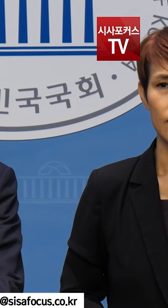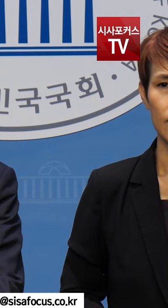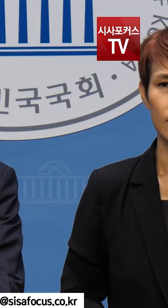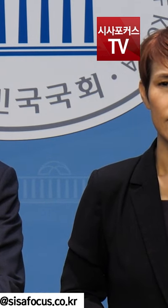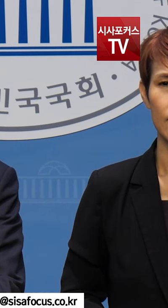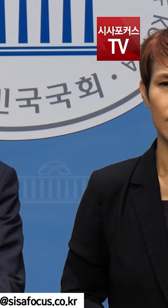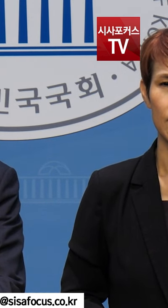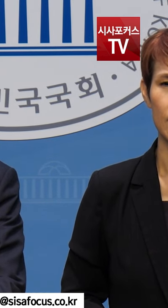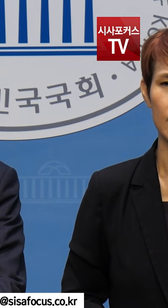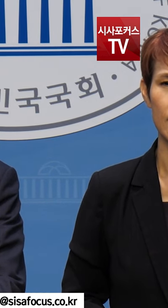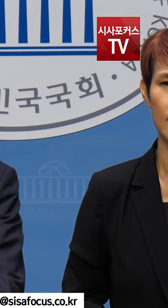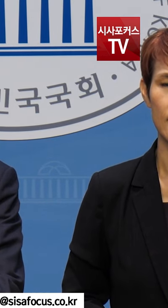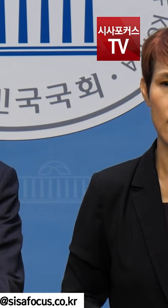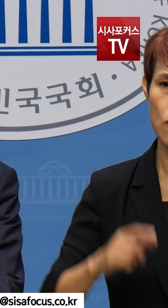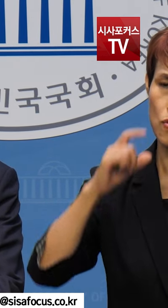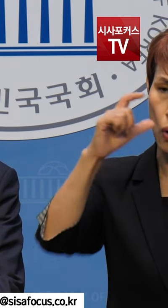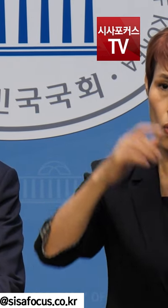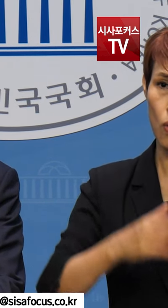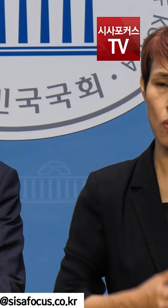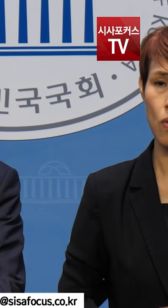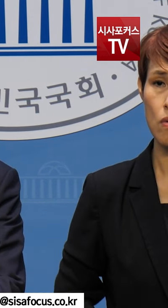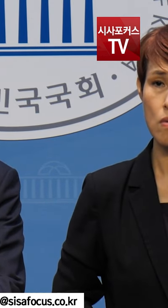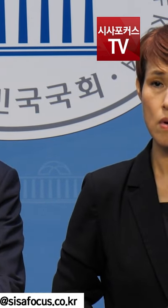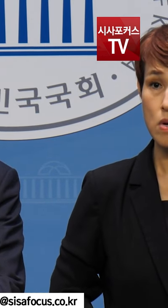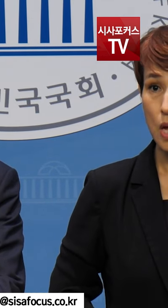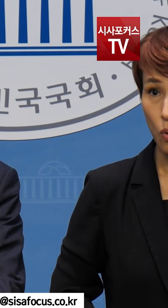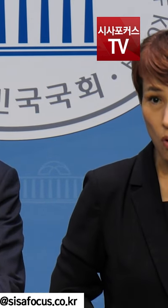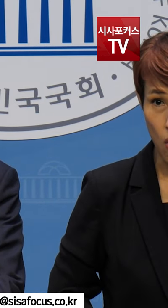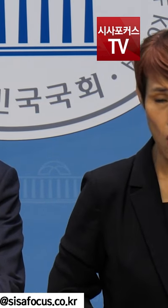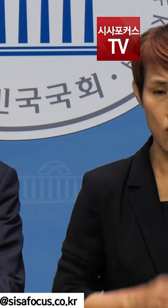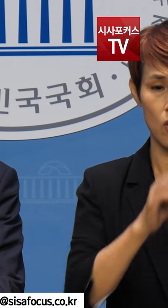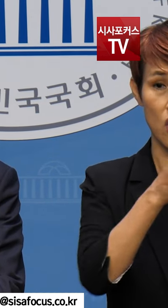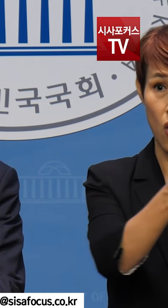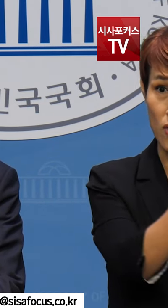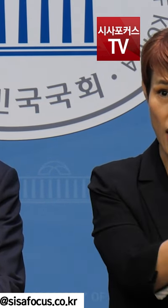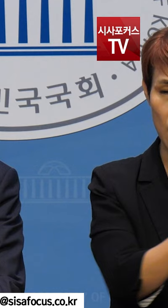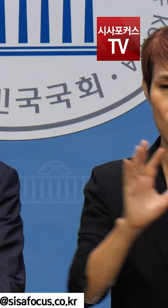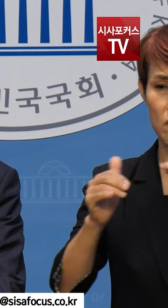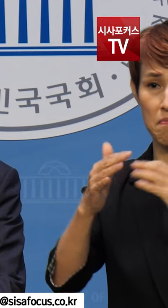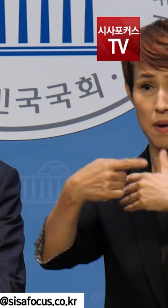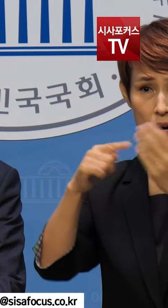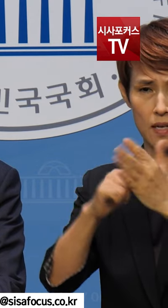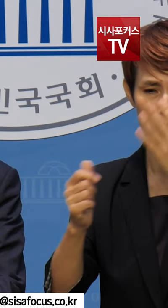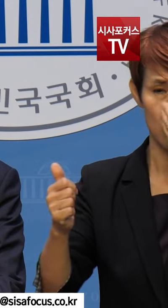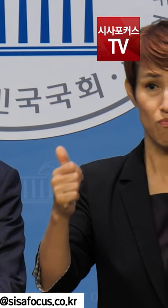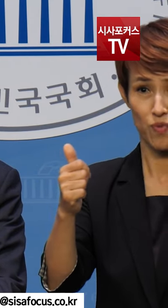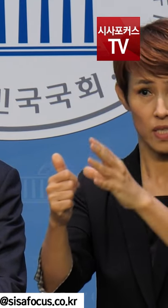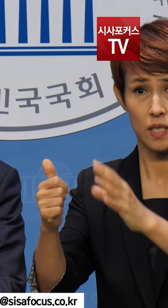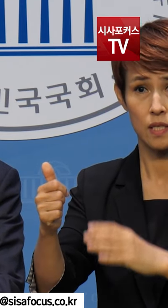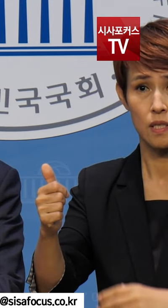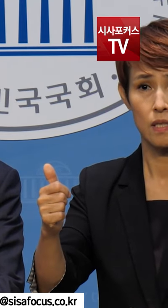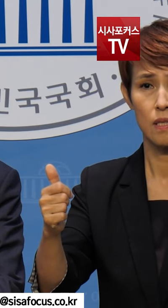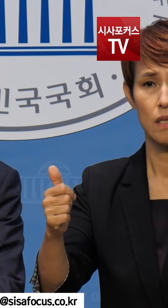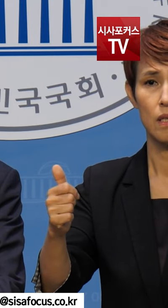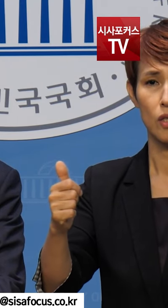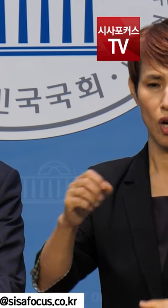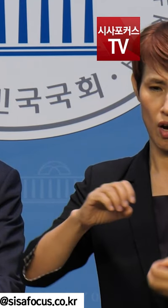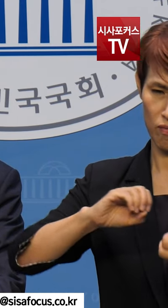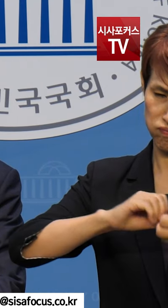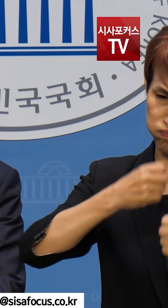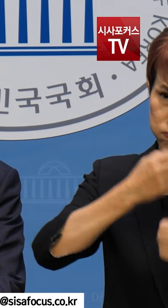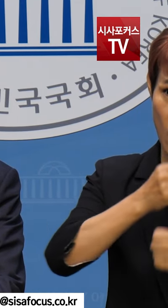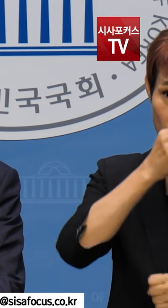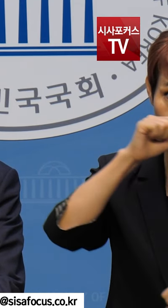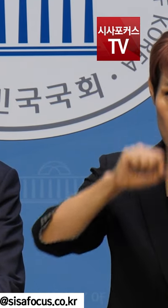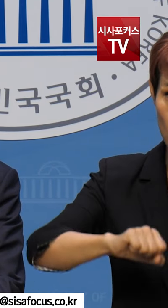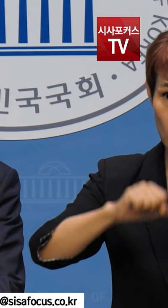다시 한번 경고합니다. 대통령과 여당이 민심을 무시하고 심지어 왜곡까지 하는 이런